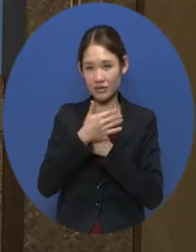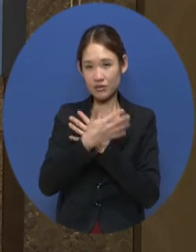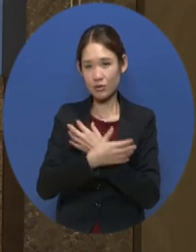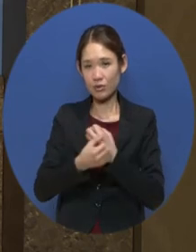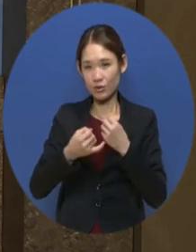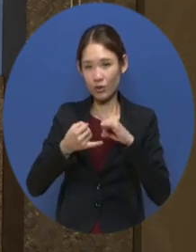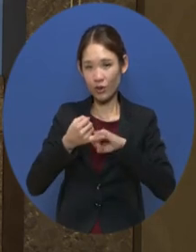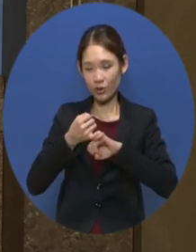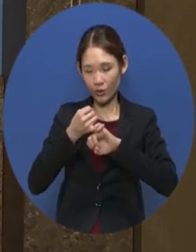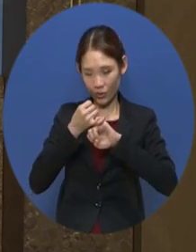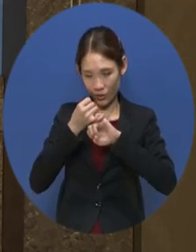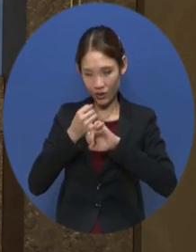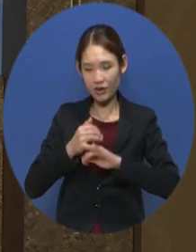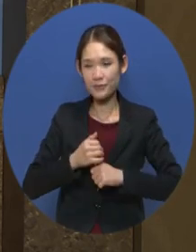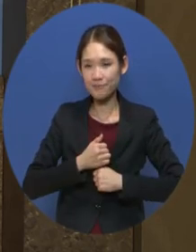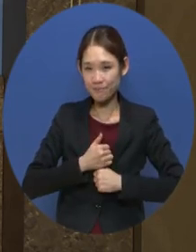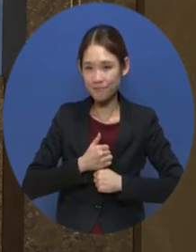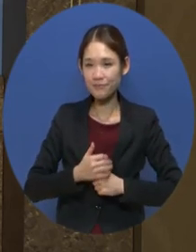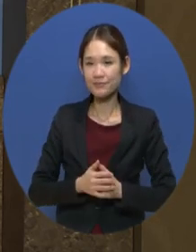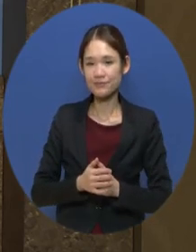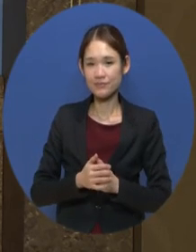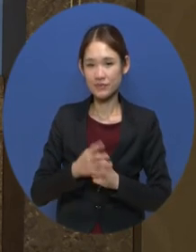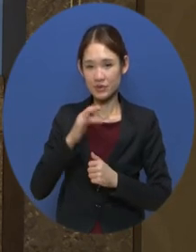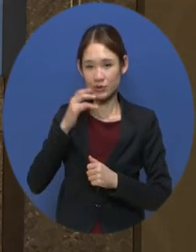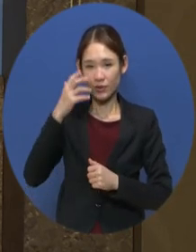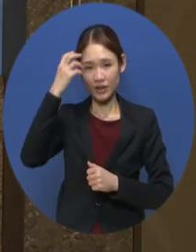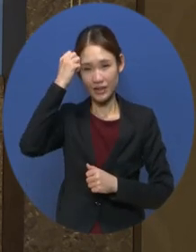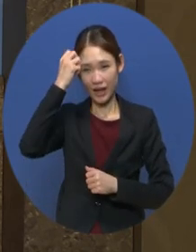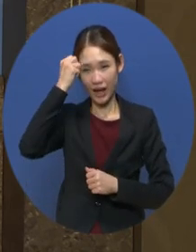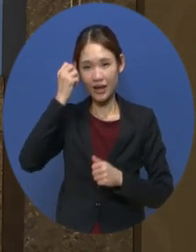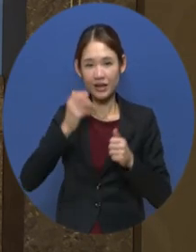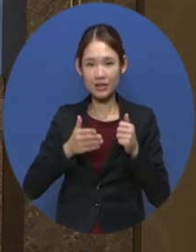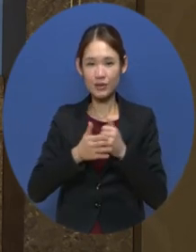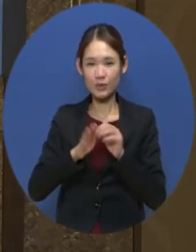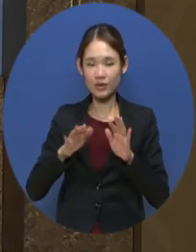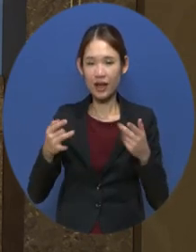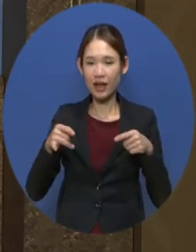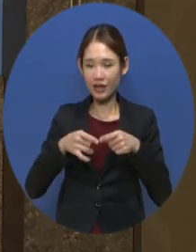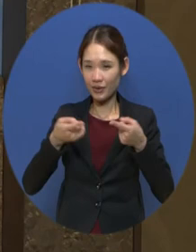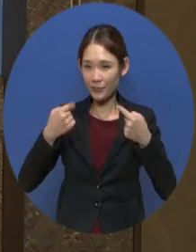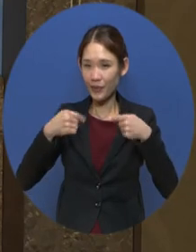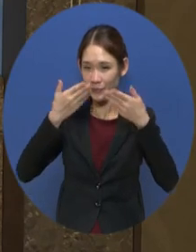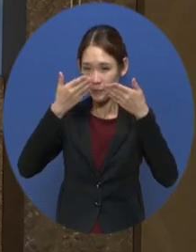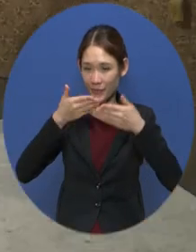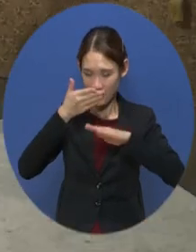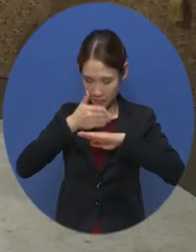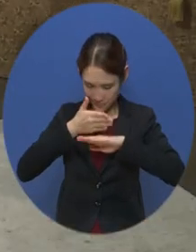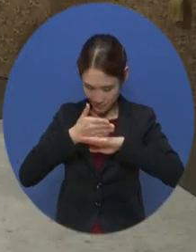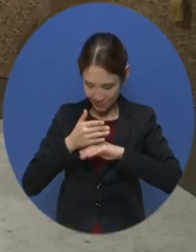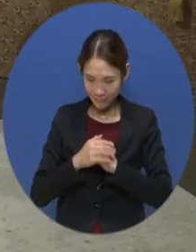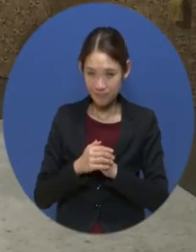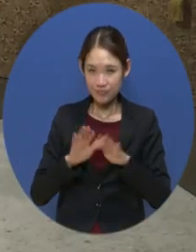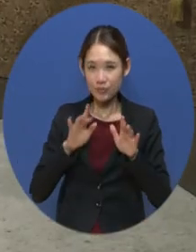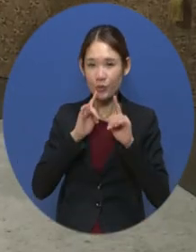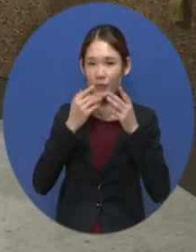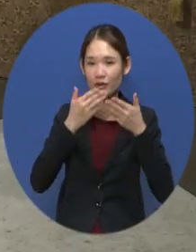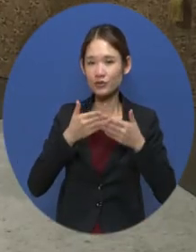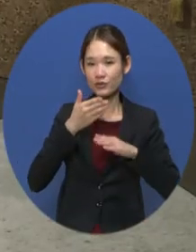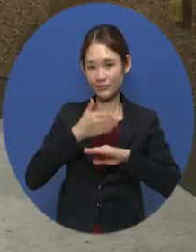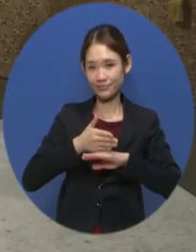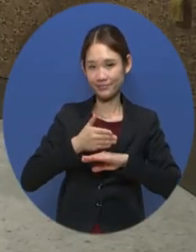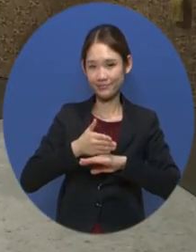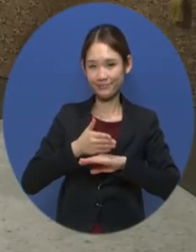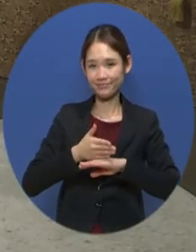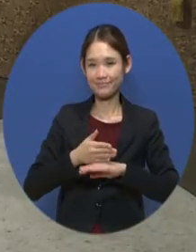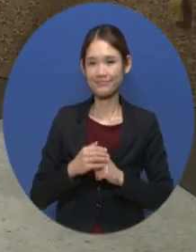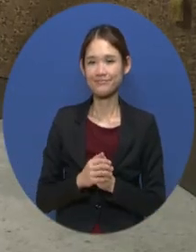시청자 여러분들 건강 꼭 유의하시고 실로암 꼭 기억해 주시고 오늘도 함께해 주셔서 너무 감사드립니다. 네, 오늘 말씀 정말